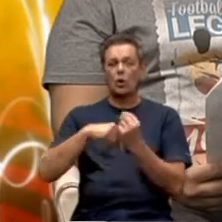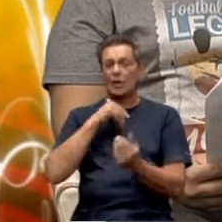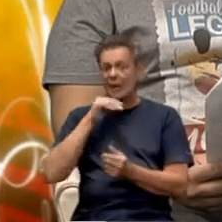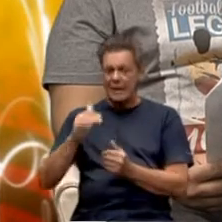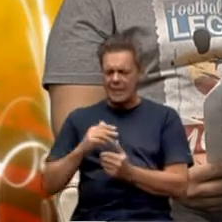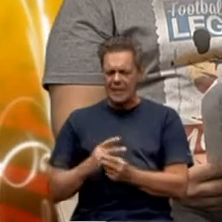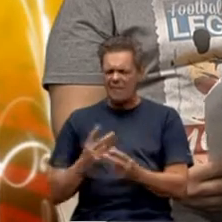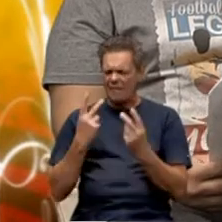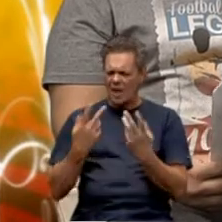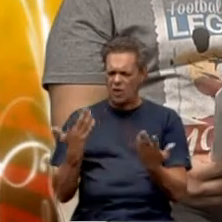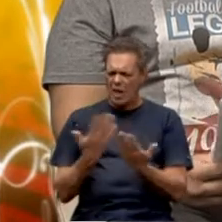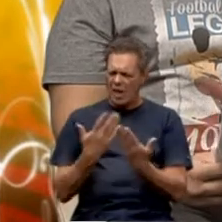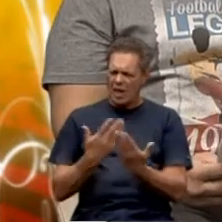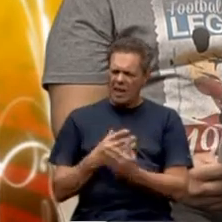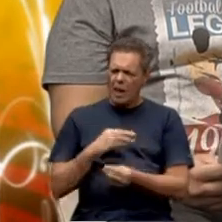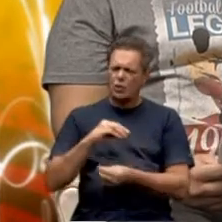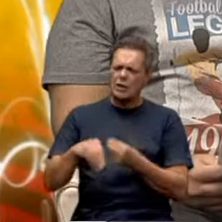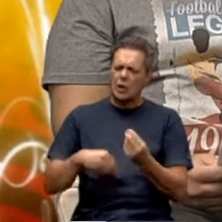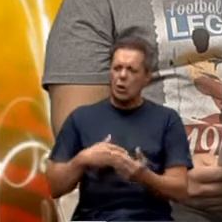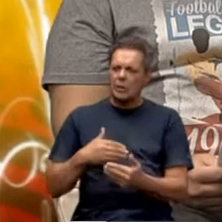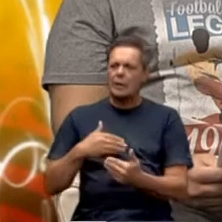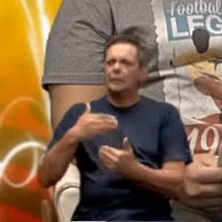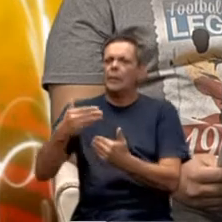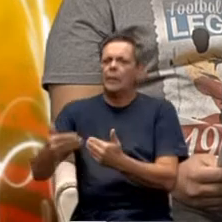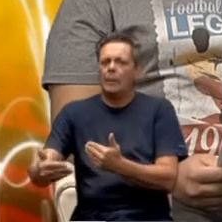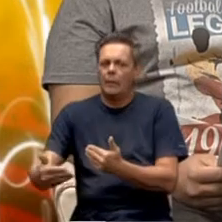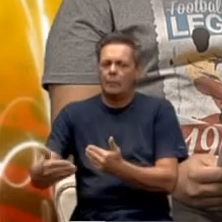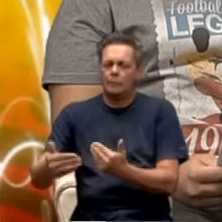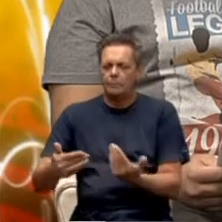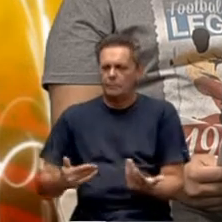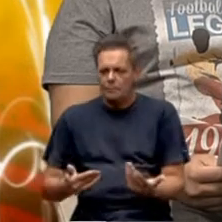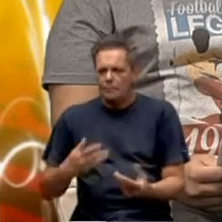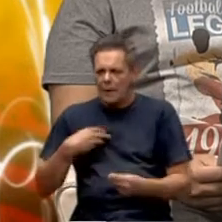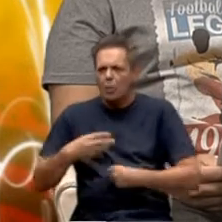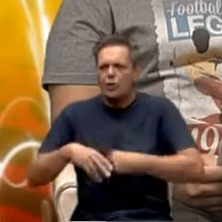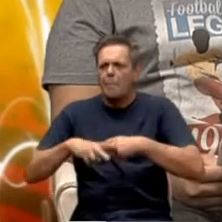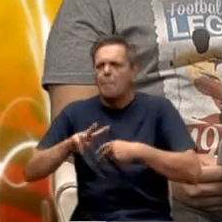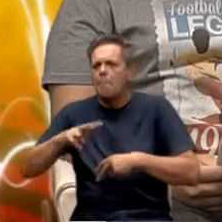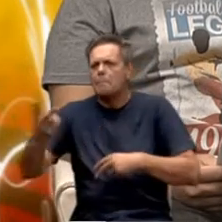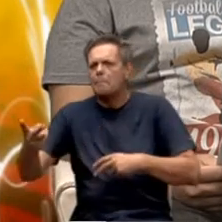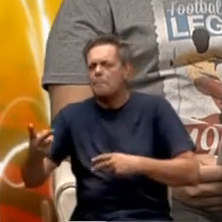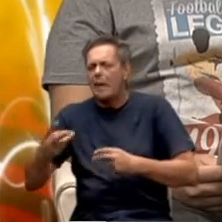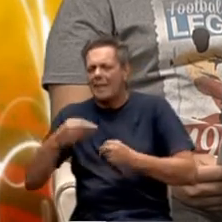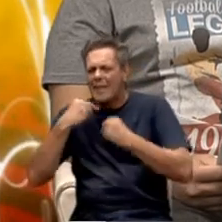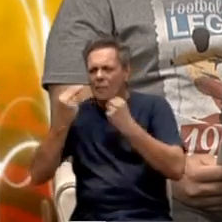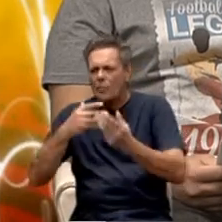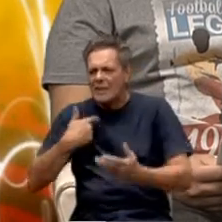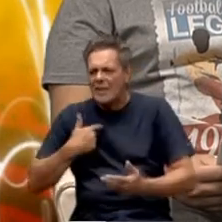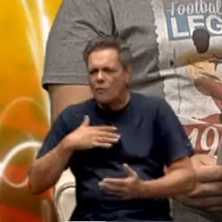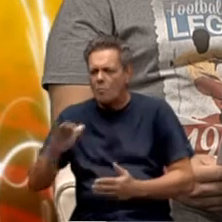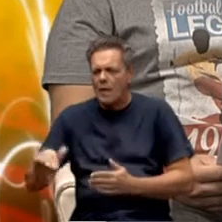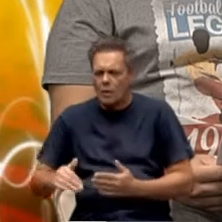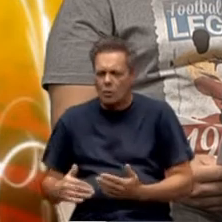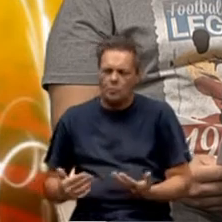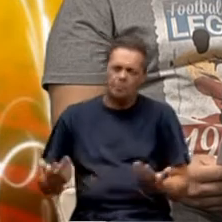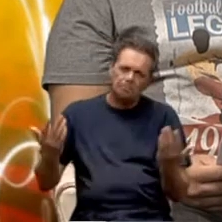bitno kako će se taj roditelj ponijeti prema djetetu, kako će mu prenijeti sve informacije od čega on boluje,